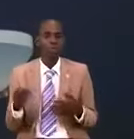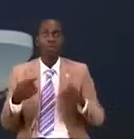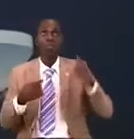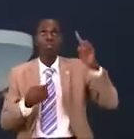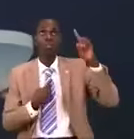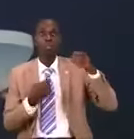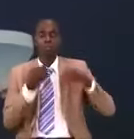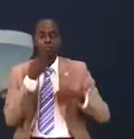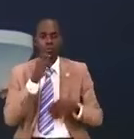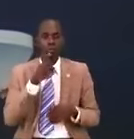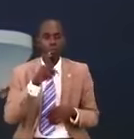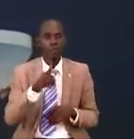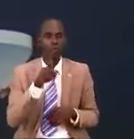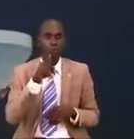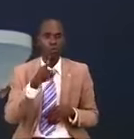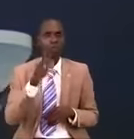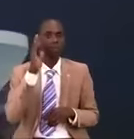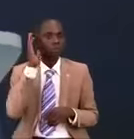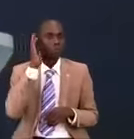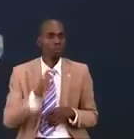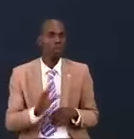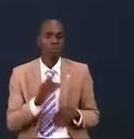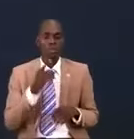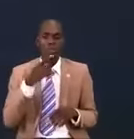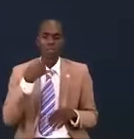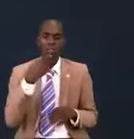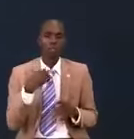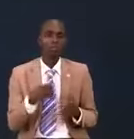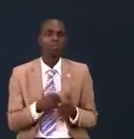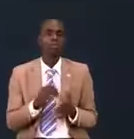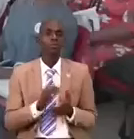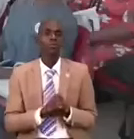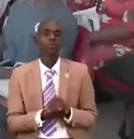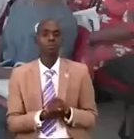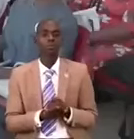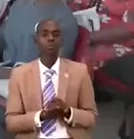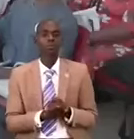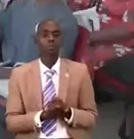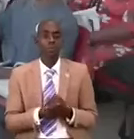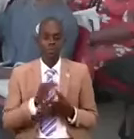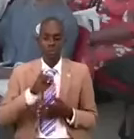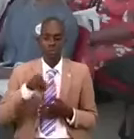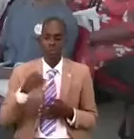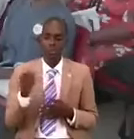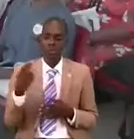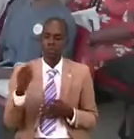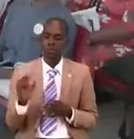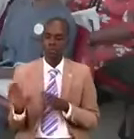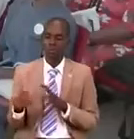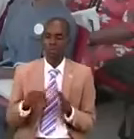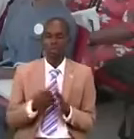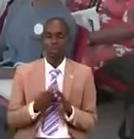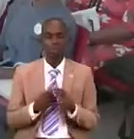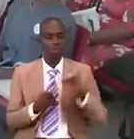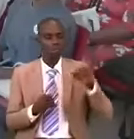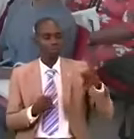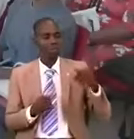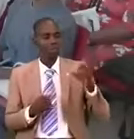José l'affaire Jérémie l'affaire je le ferai